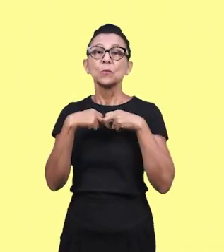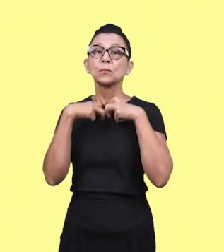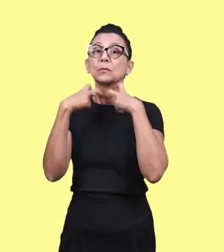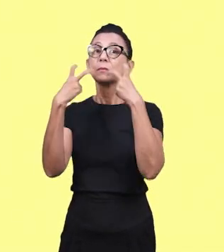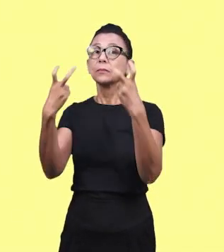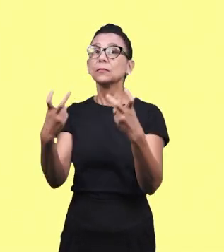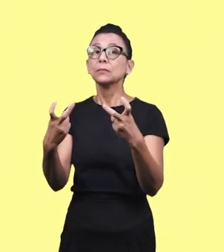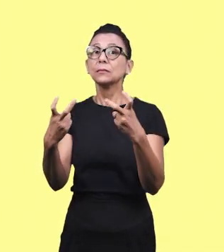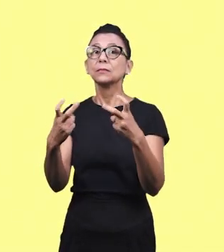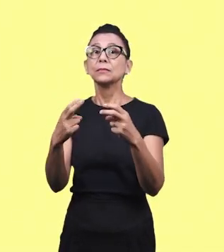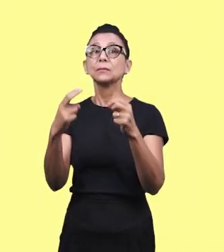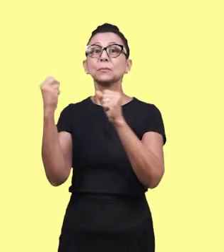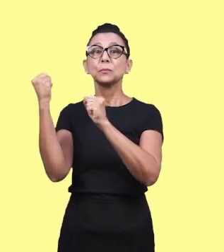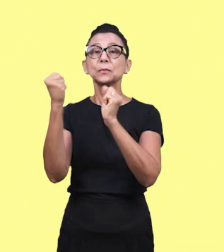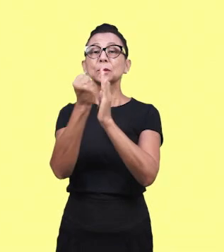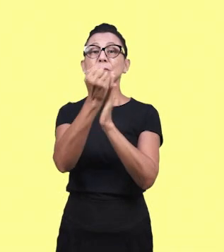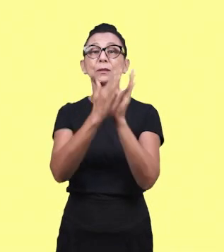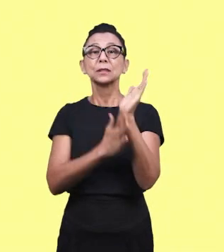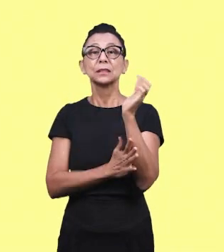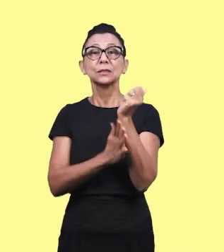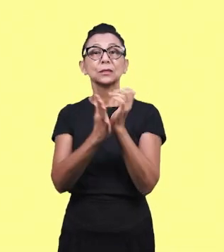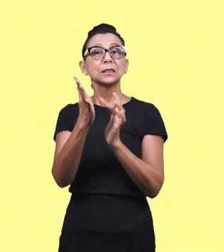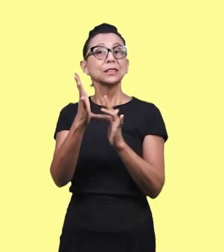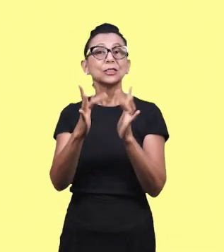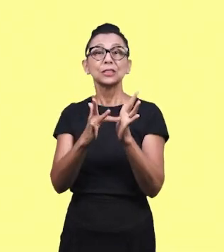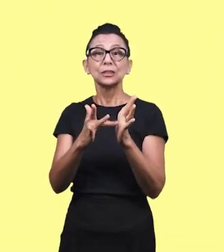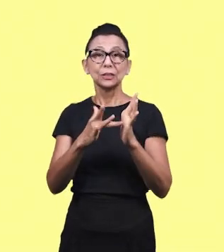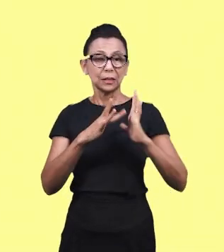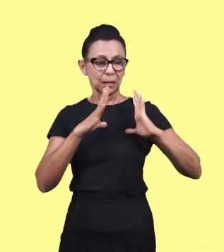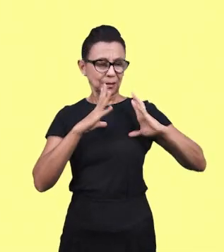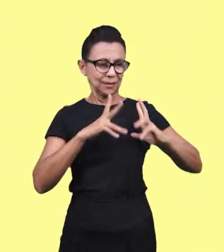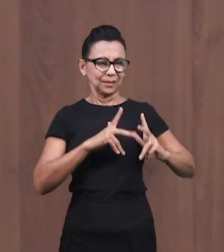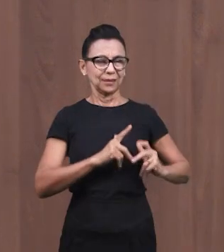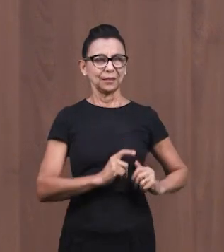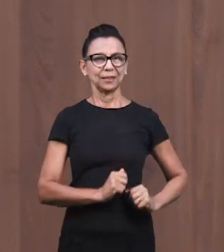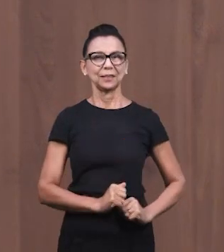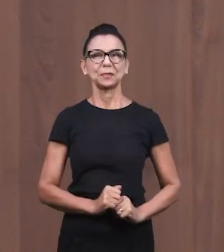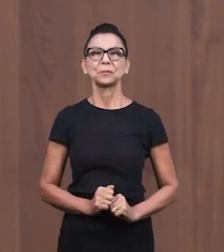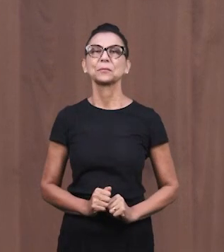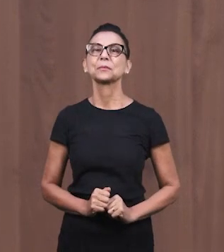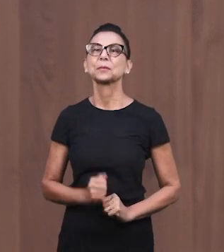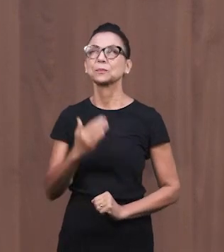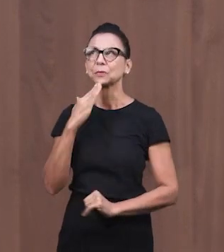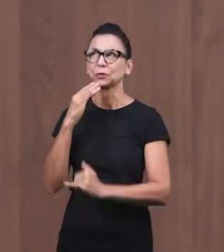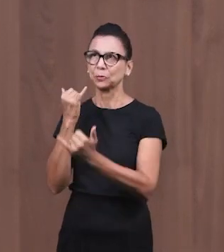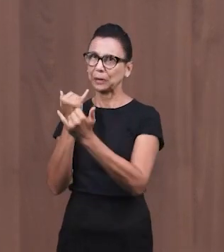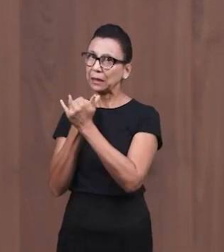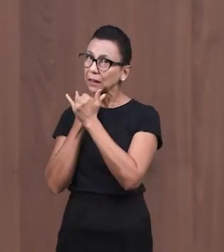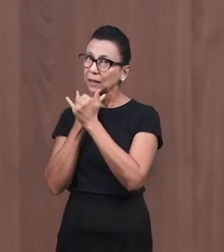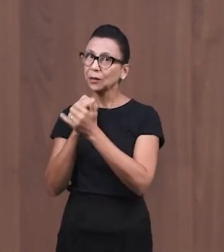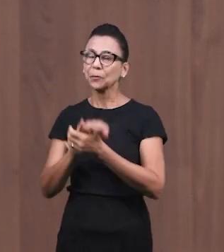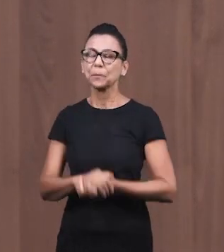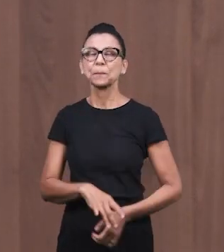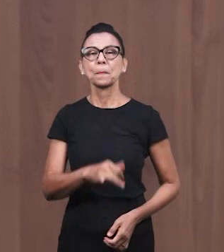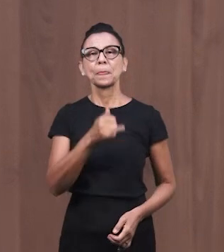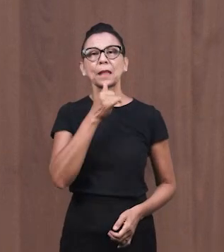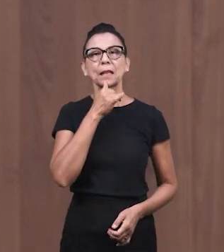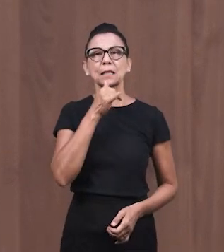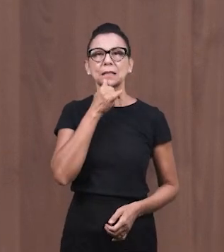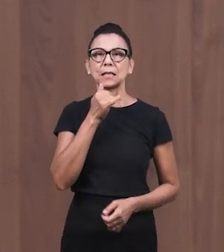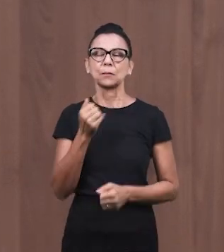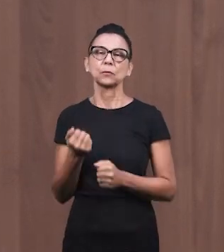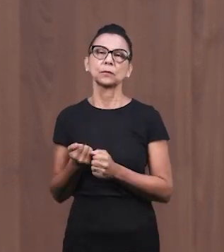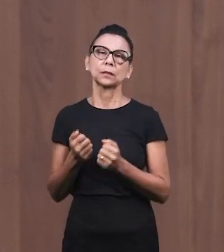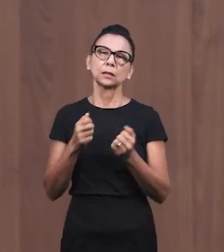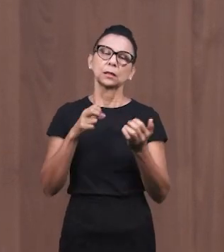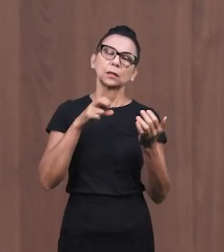nous purifie de tous les péchés. Et quand nous allons clamer donc, à tout moment, quand nous